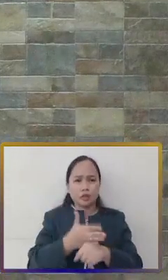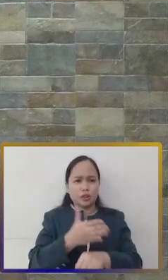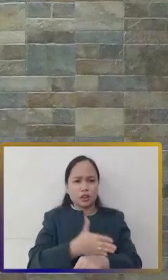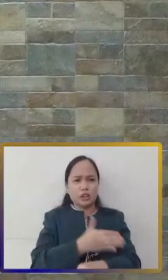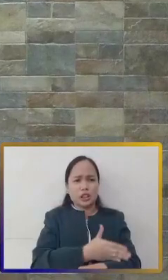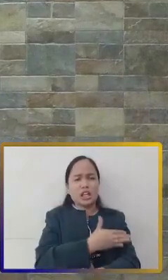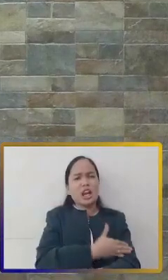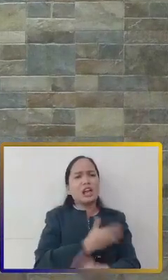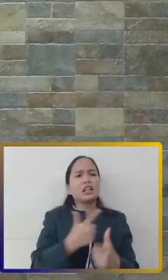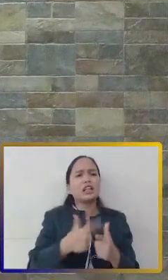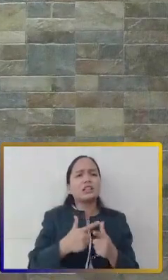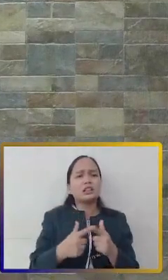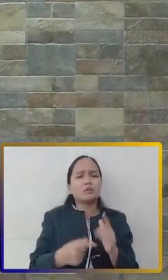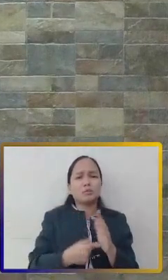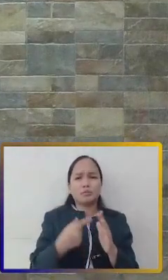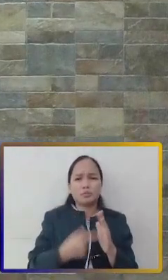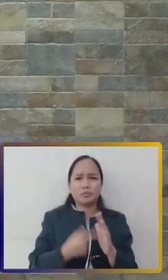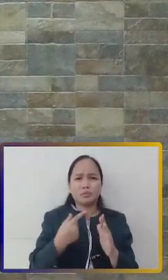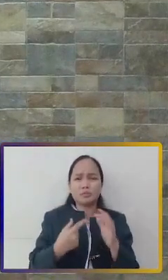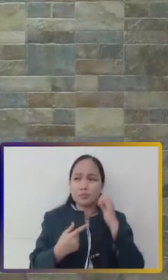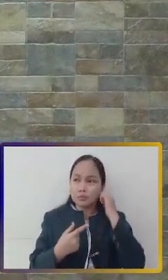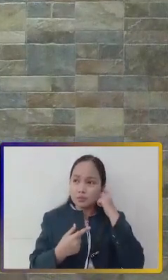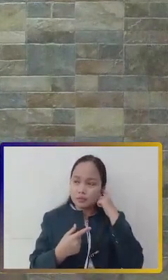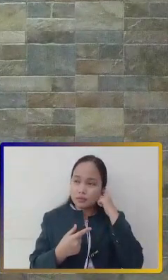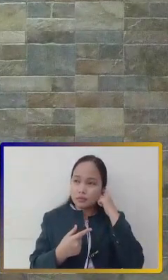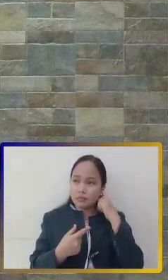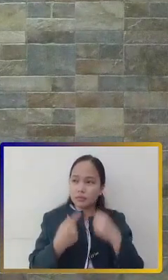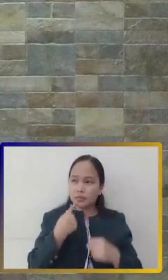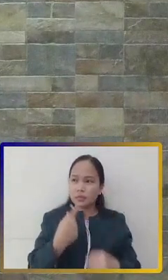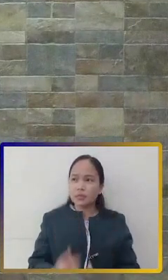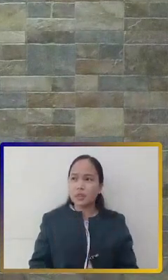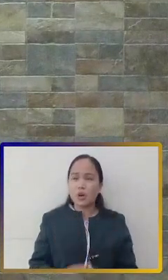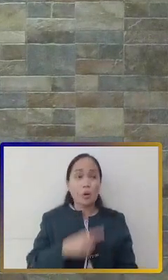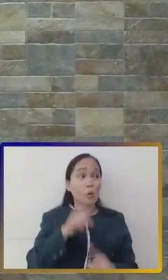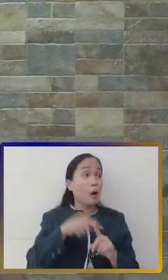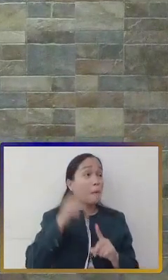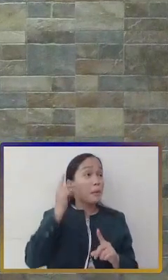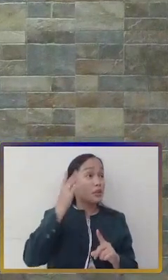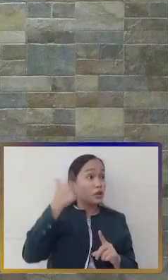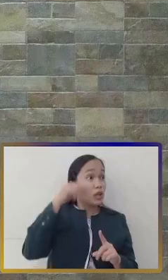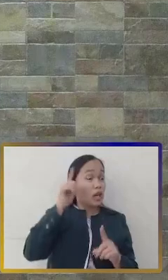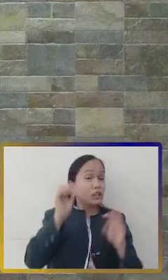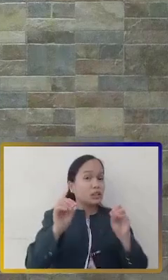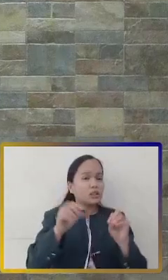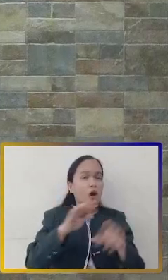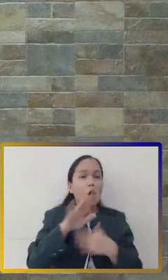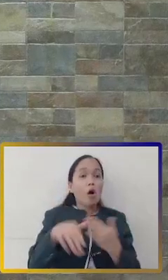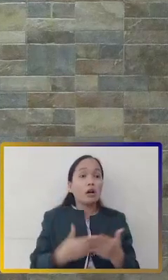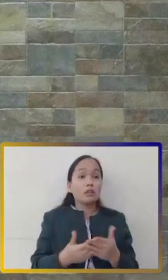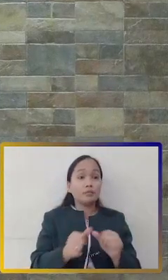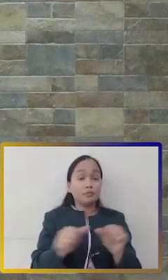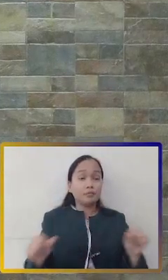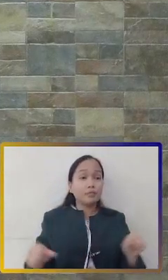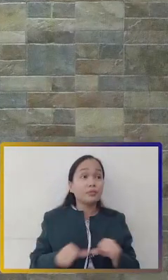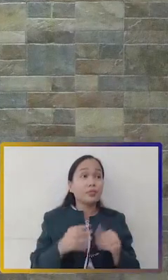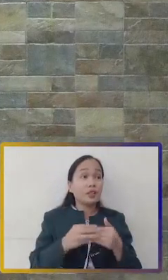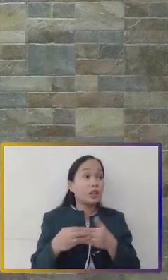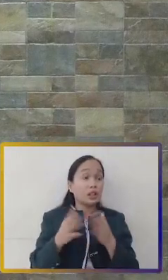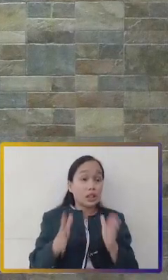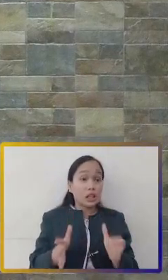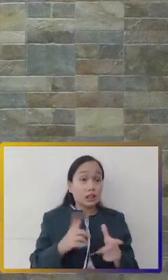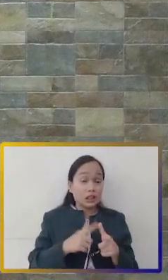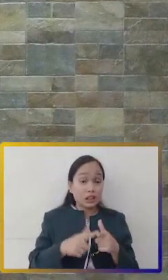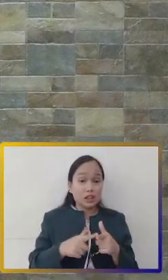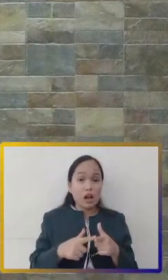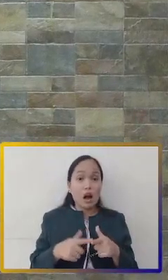minsan, nag-usap kami, nakalimutan ko lang, nabanggit na ni Pastor po dito sa atin. Pero sinabi niya sa aming mga area leaders, natuturuan niya rin kami